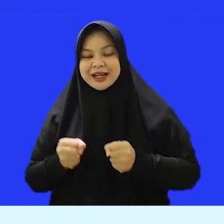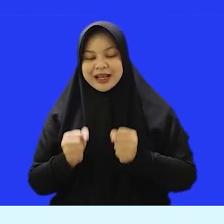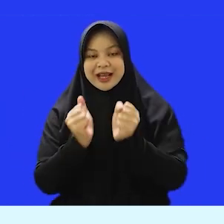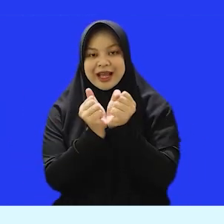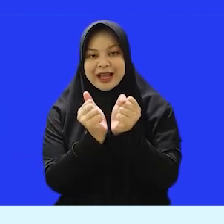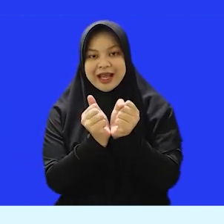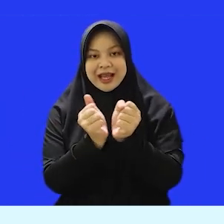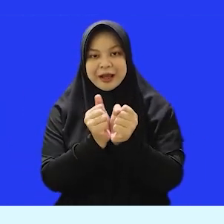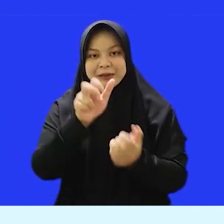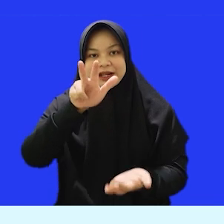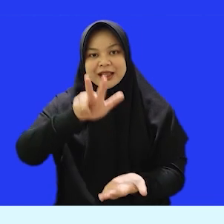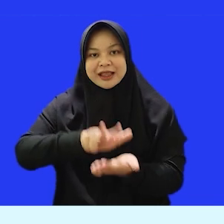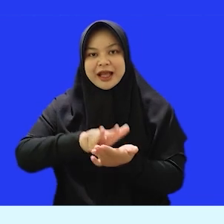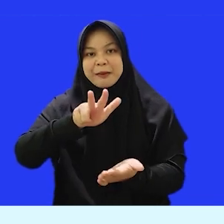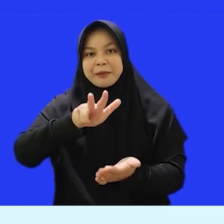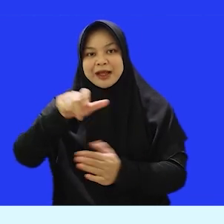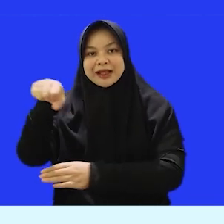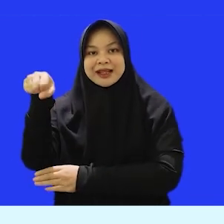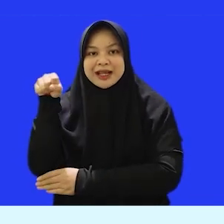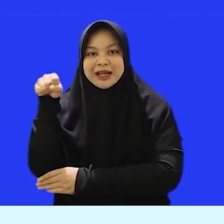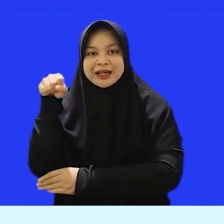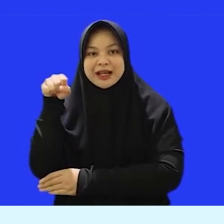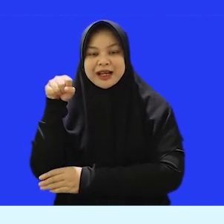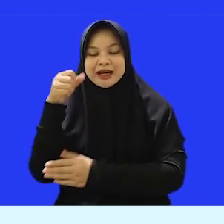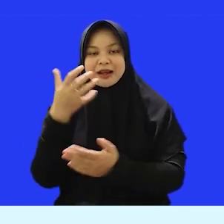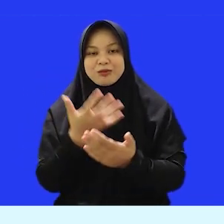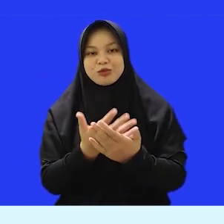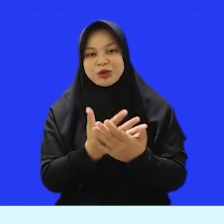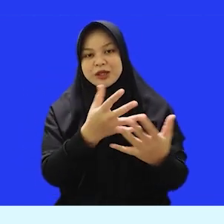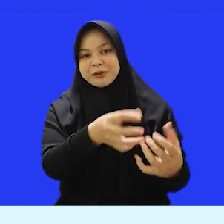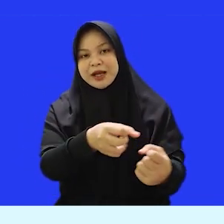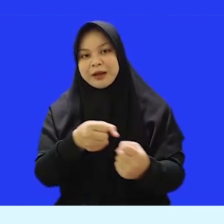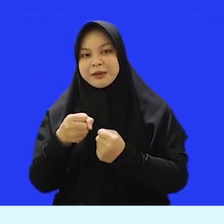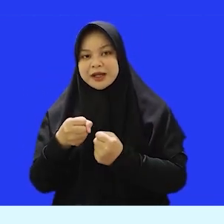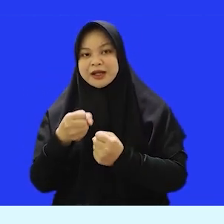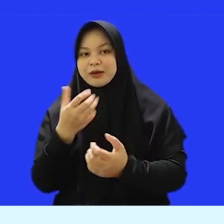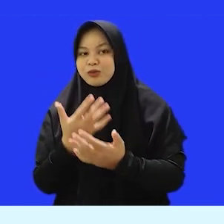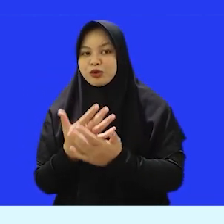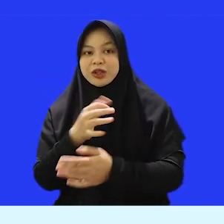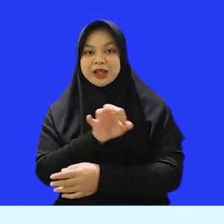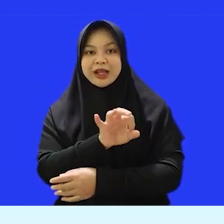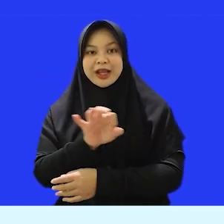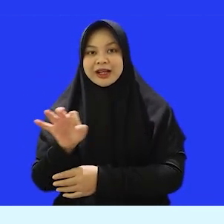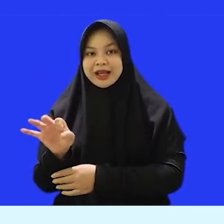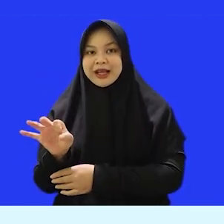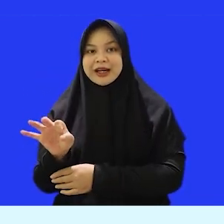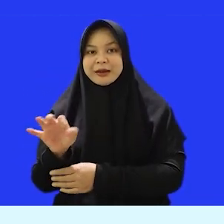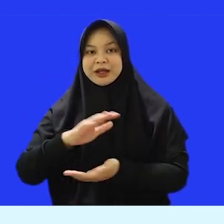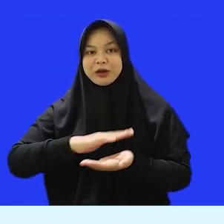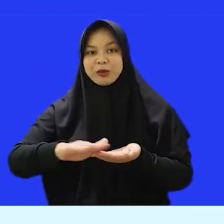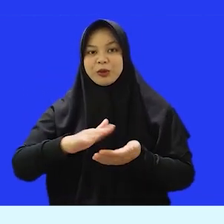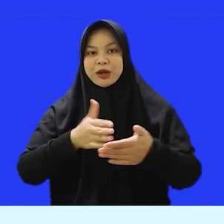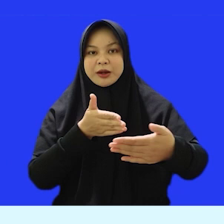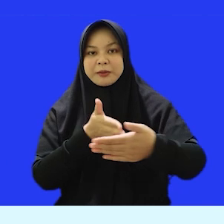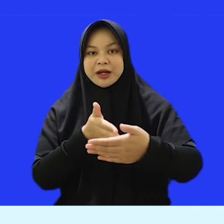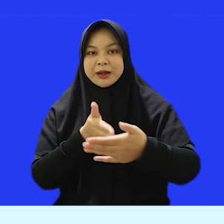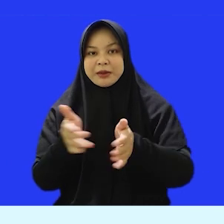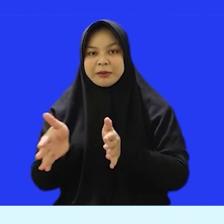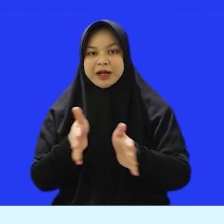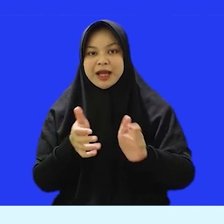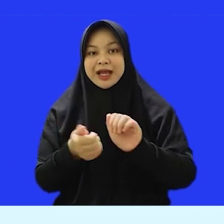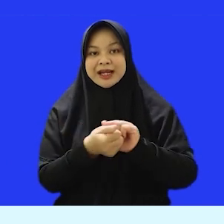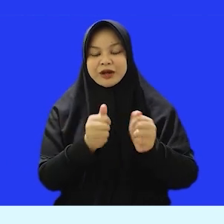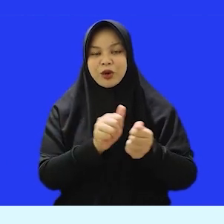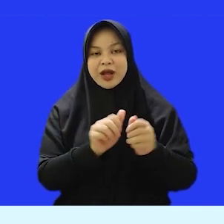tersangka, penggeledahan, dan penyitaan bukti. Apabila tidak terbukti, bisa menerbitkan surat penghentian